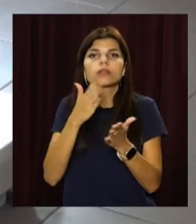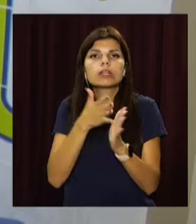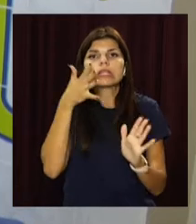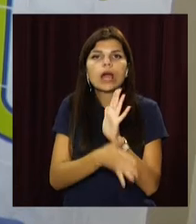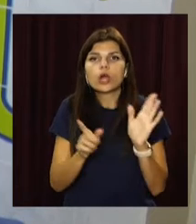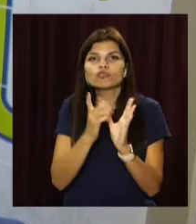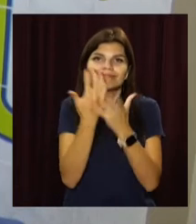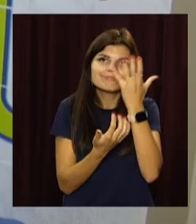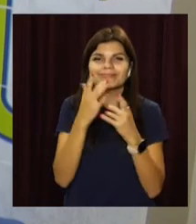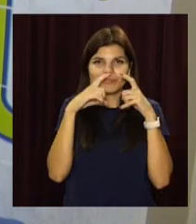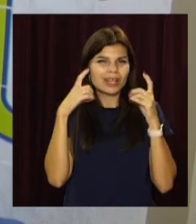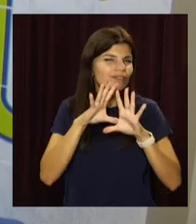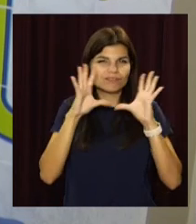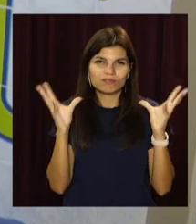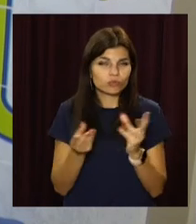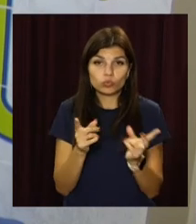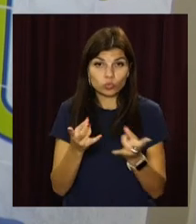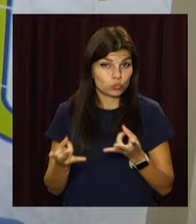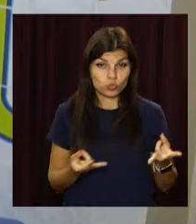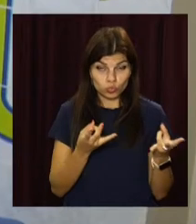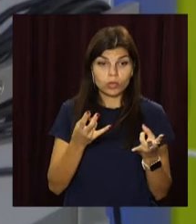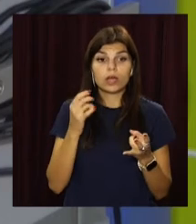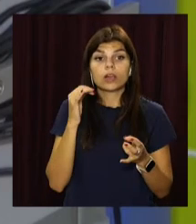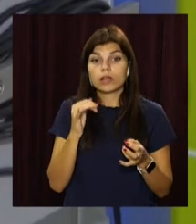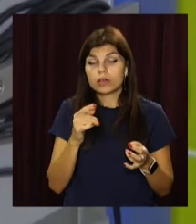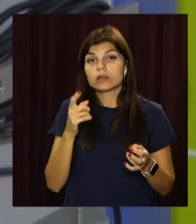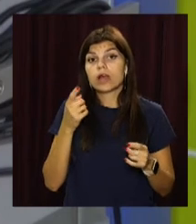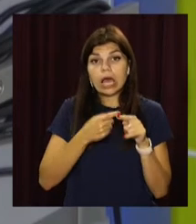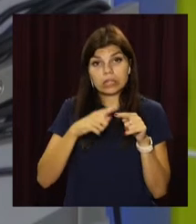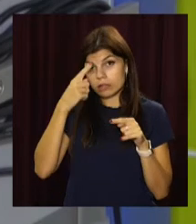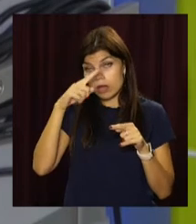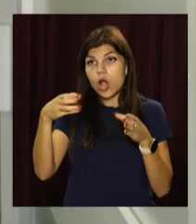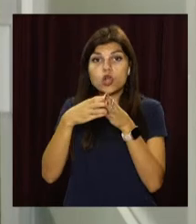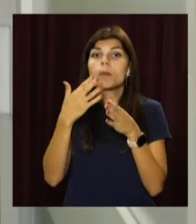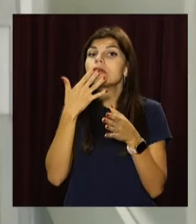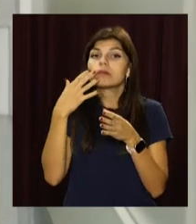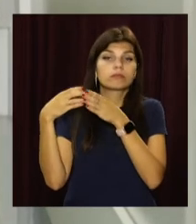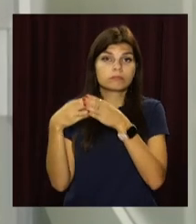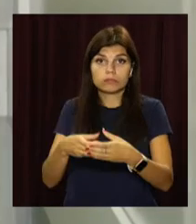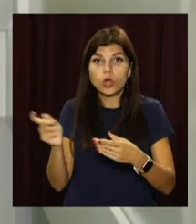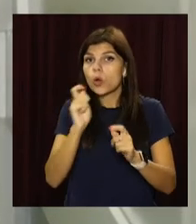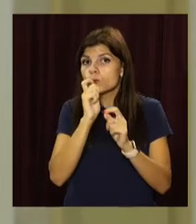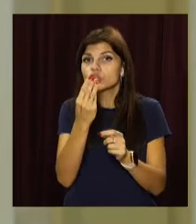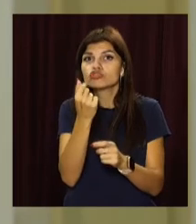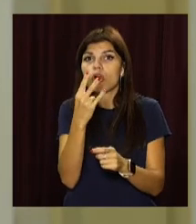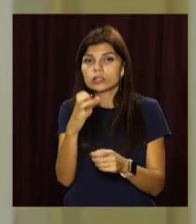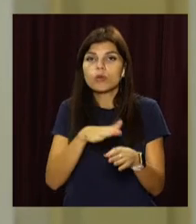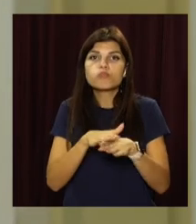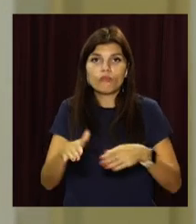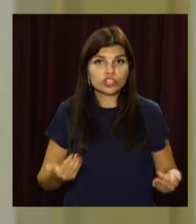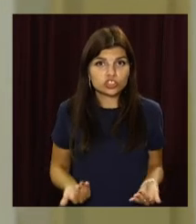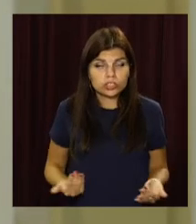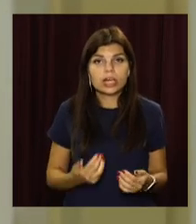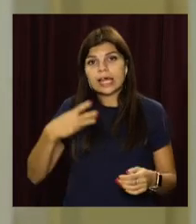матеріали. Визначилися із медперсонал, який залучать до проєкту. Команда іноземних медиків подарує шанс на повноцінне